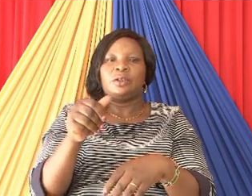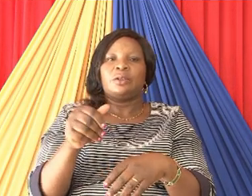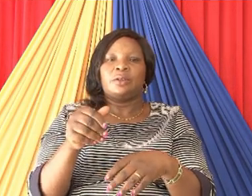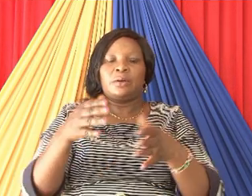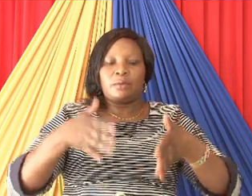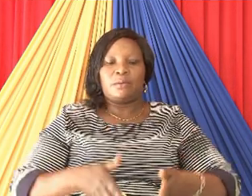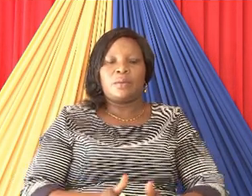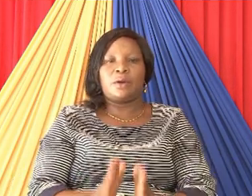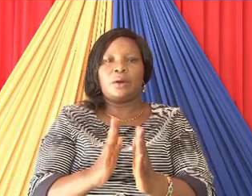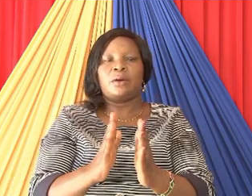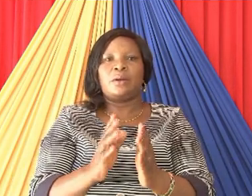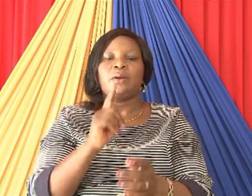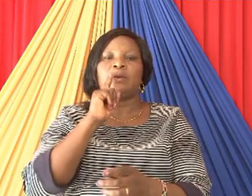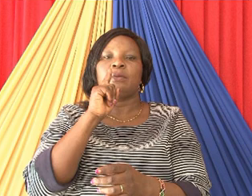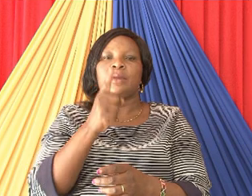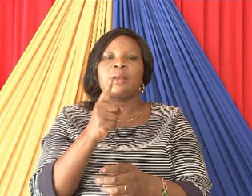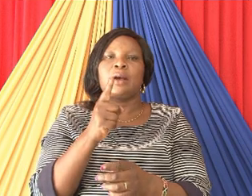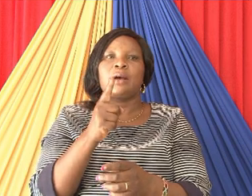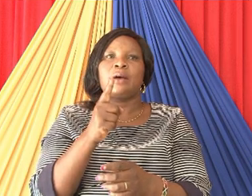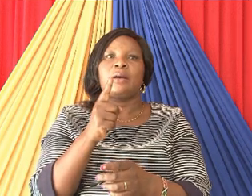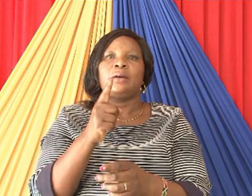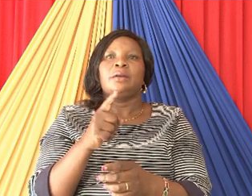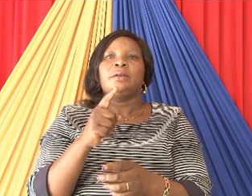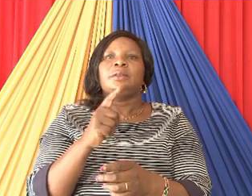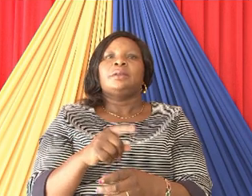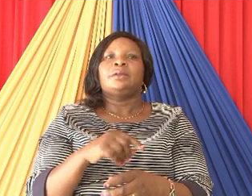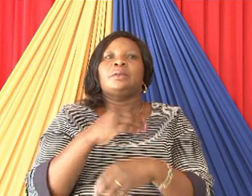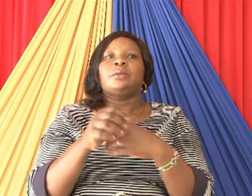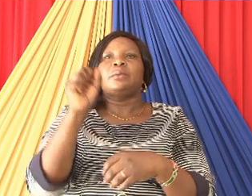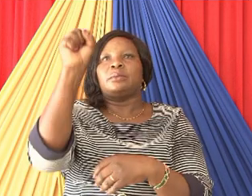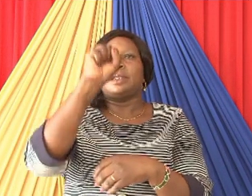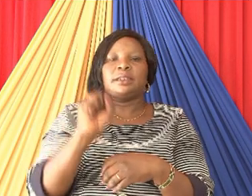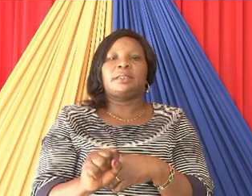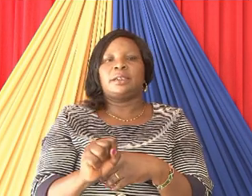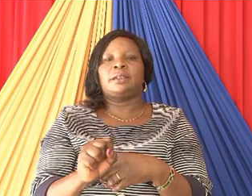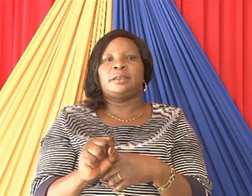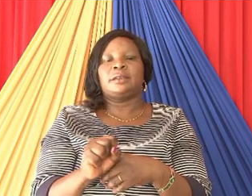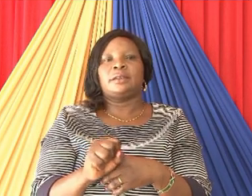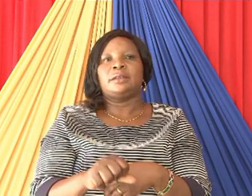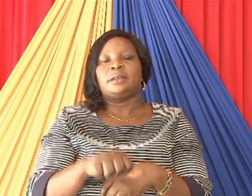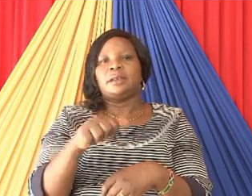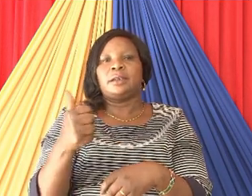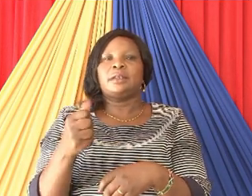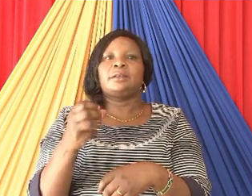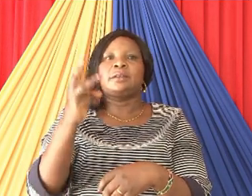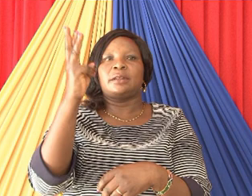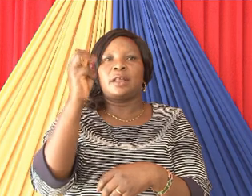zikazaa 100, 100%, zingine 60/60 na zingine